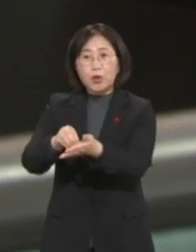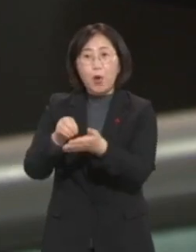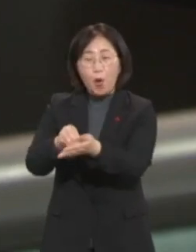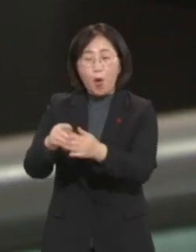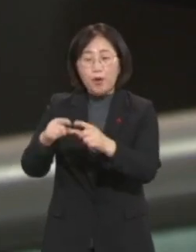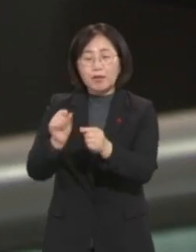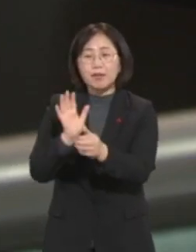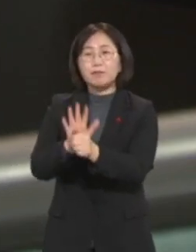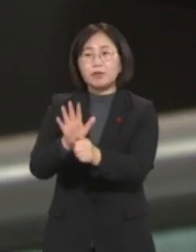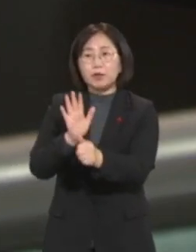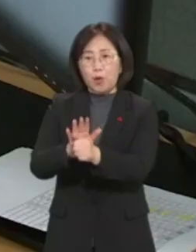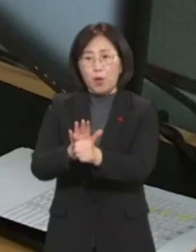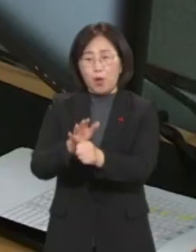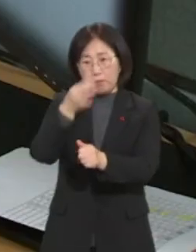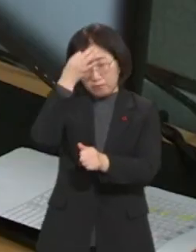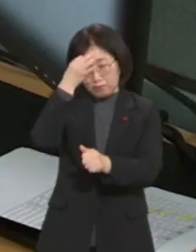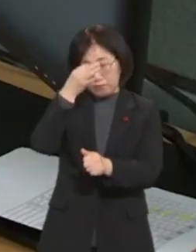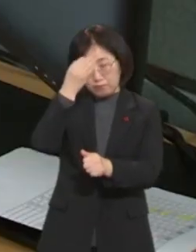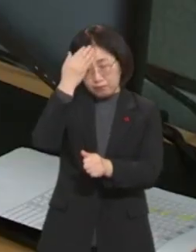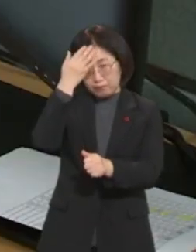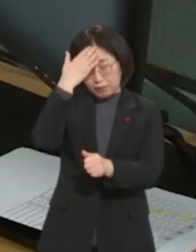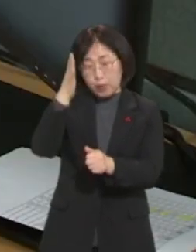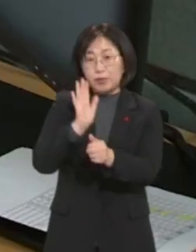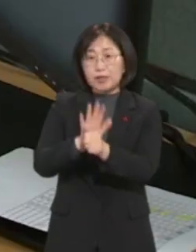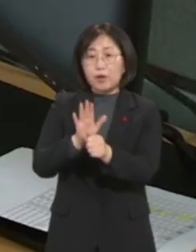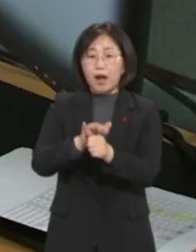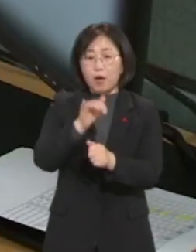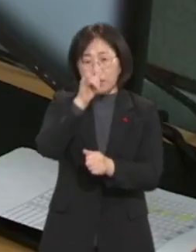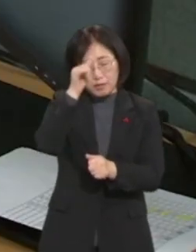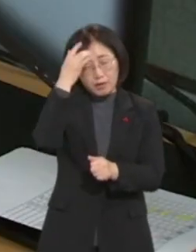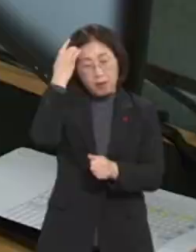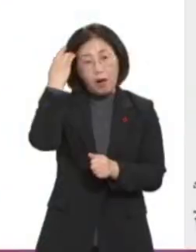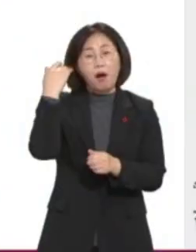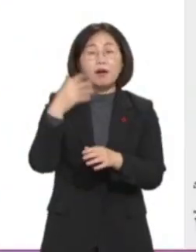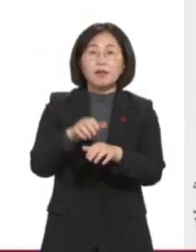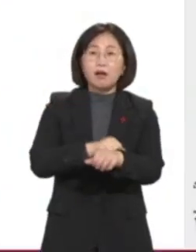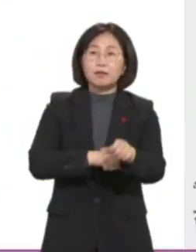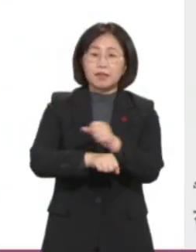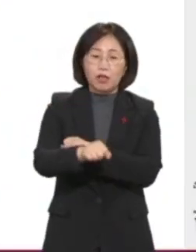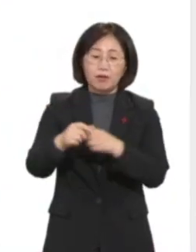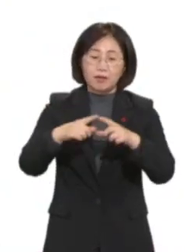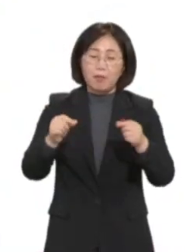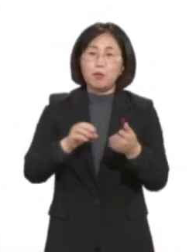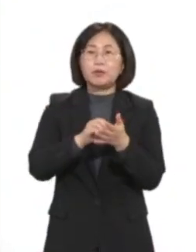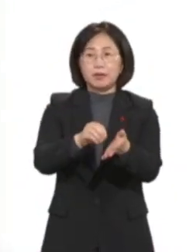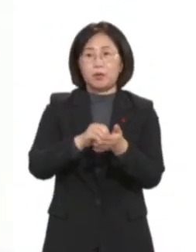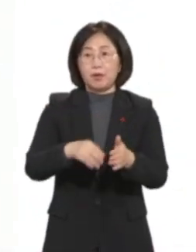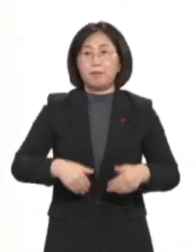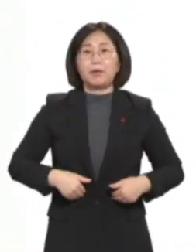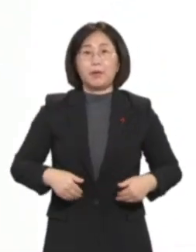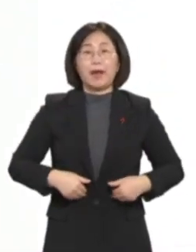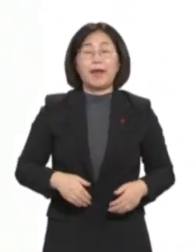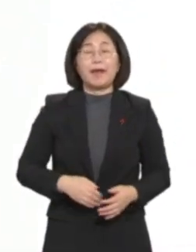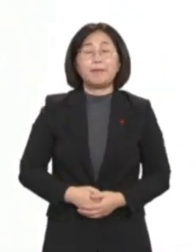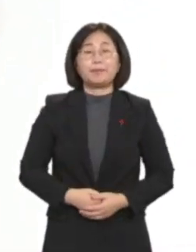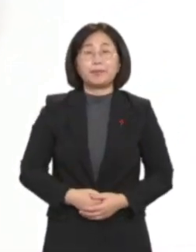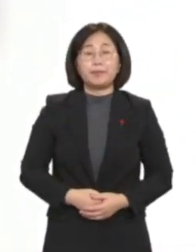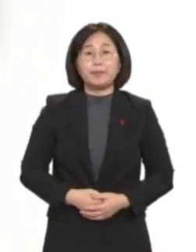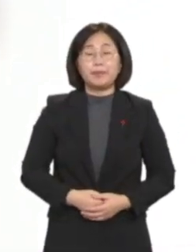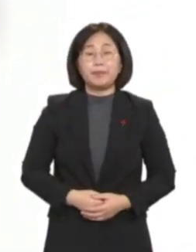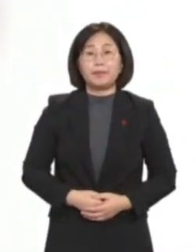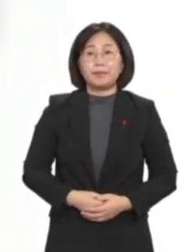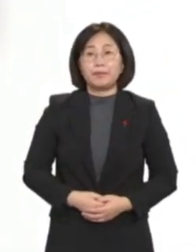있는만큼 국내 기업들의 해외 상표 등록 등 적극적인 대응이 필요한 실정입니다 TJB